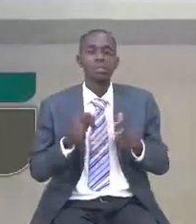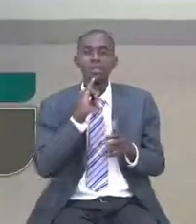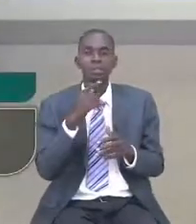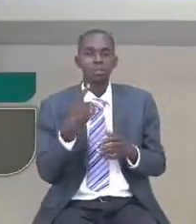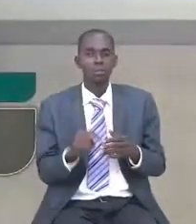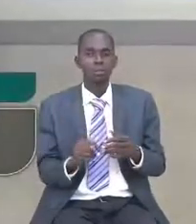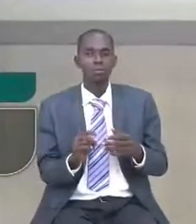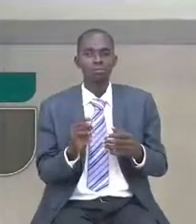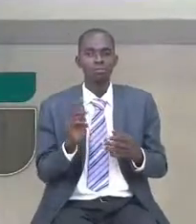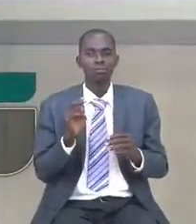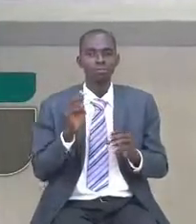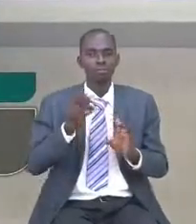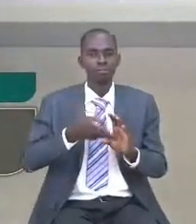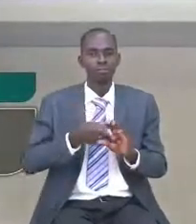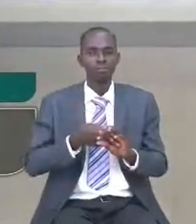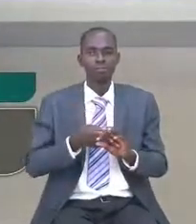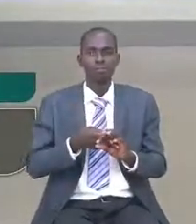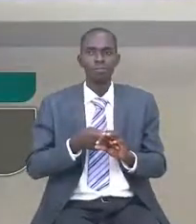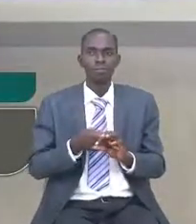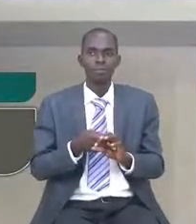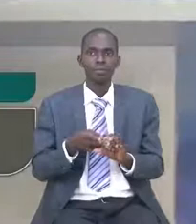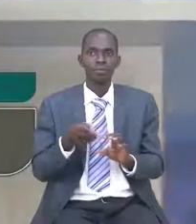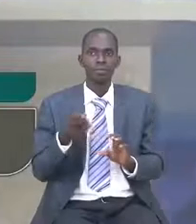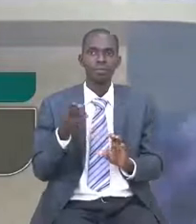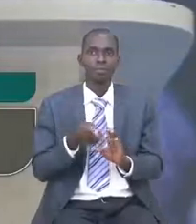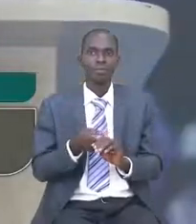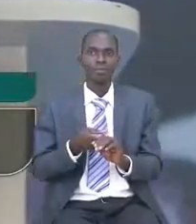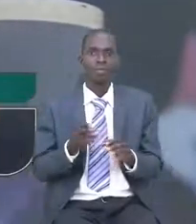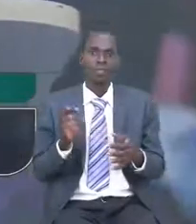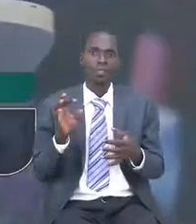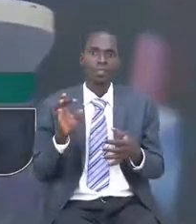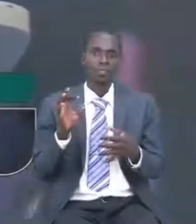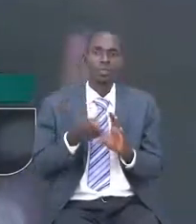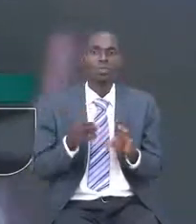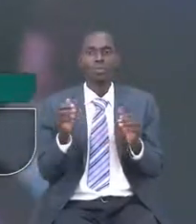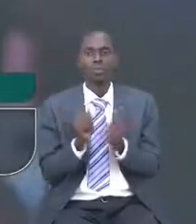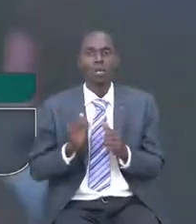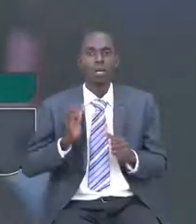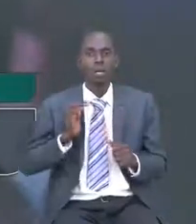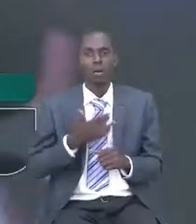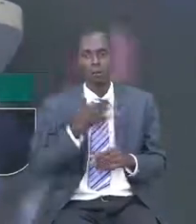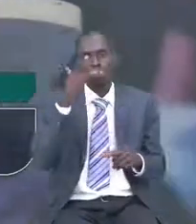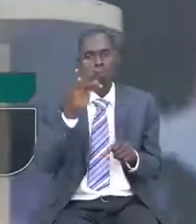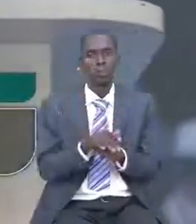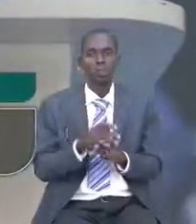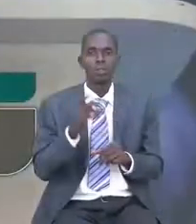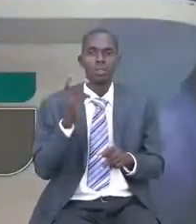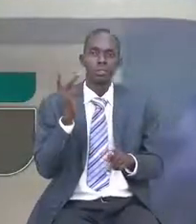avec notre Seigneur qui tient les promesses. Le